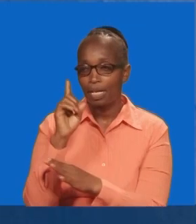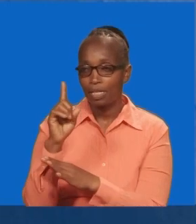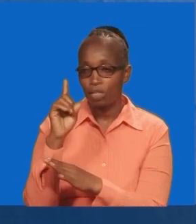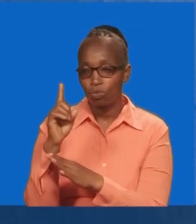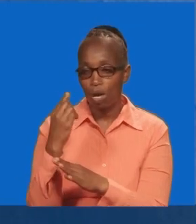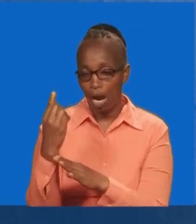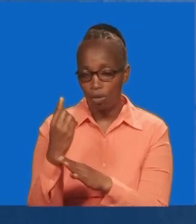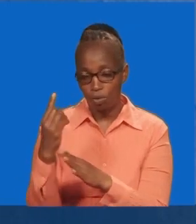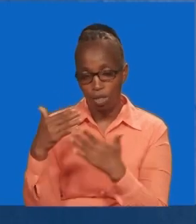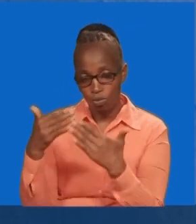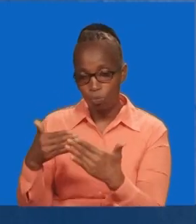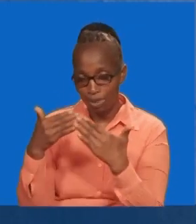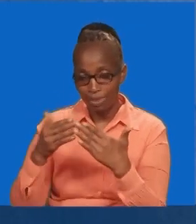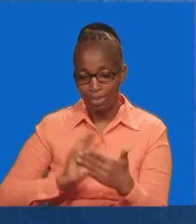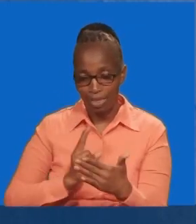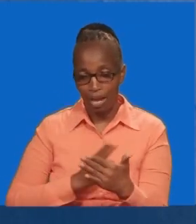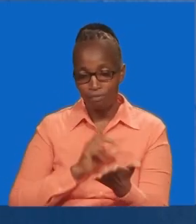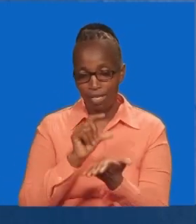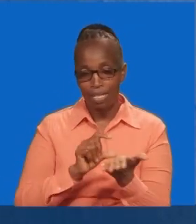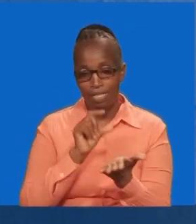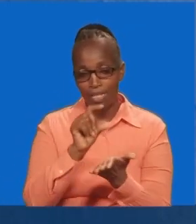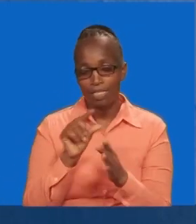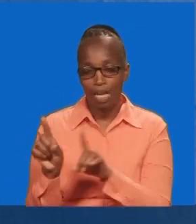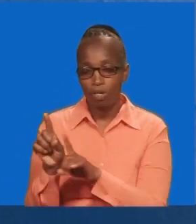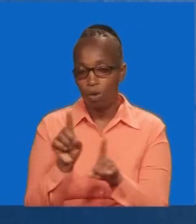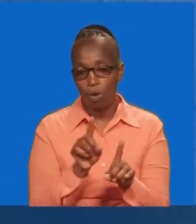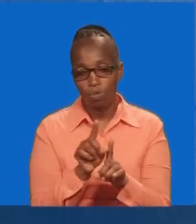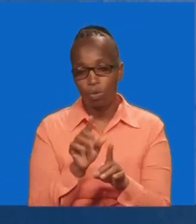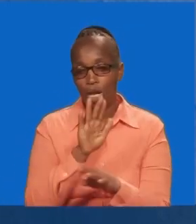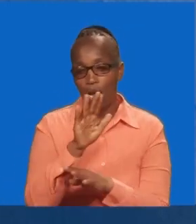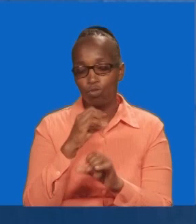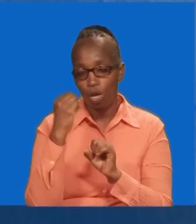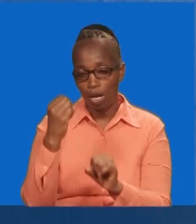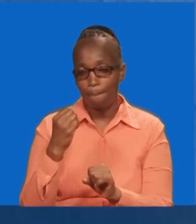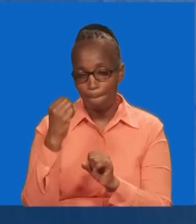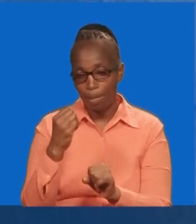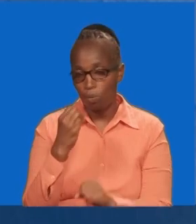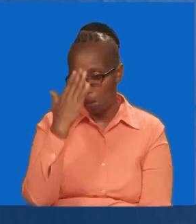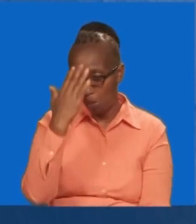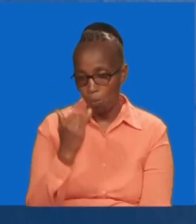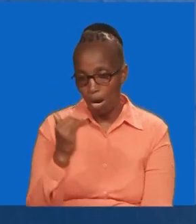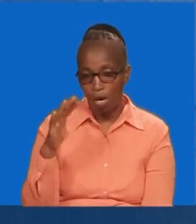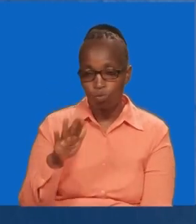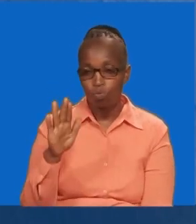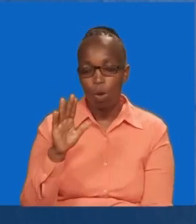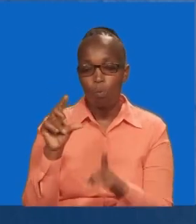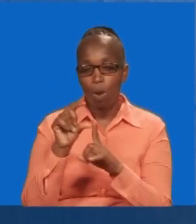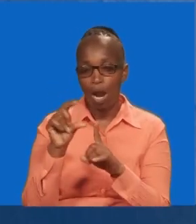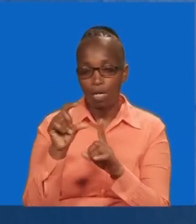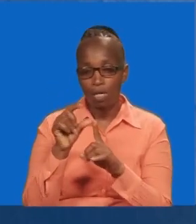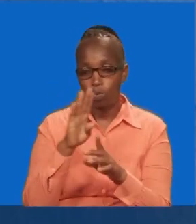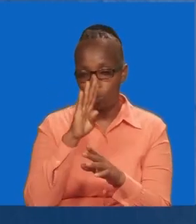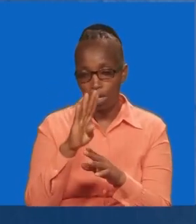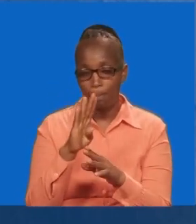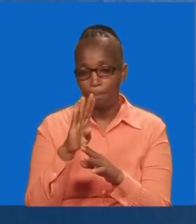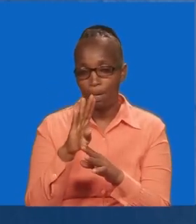Bwana ndiposa ukatujalie hiyo neema na nguvu zako Mwenyezi Mungu, ndiposa neno lako likaweze kutufikia